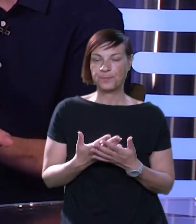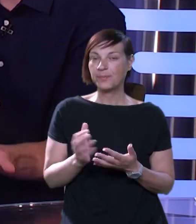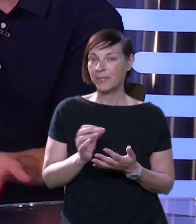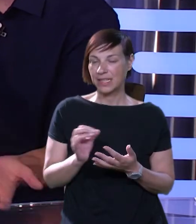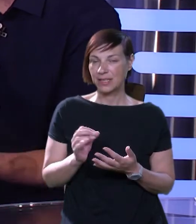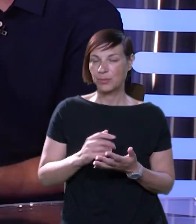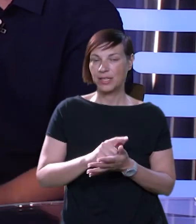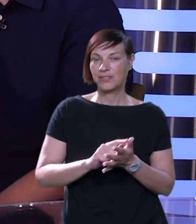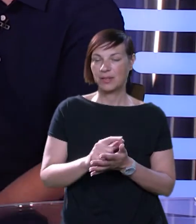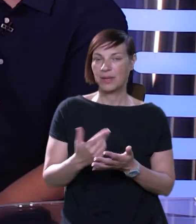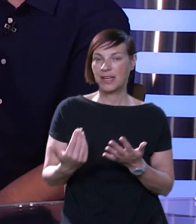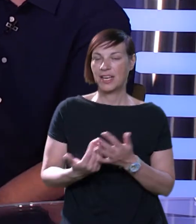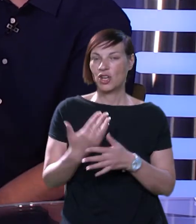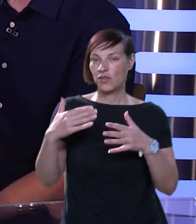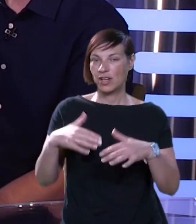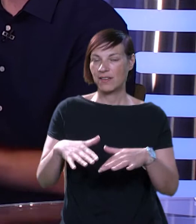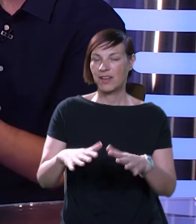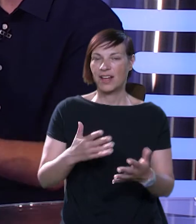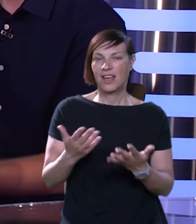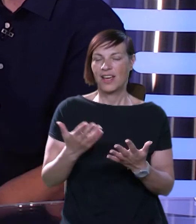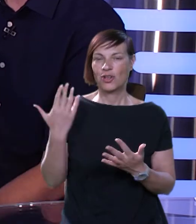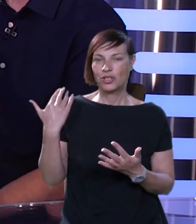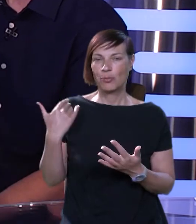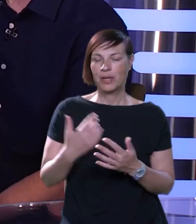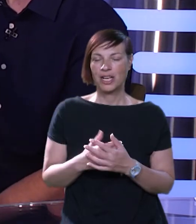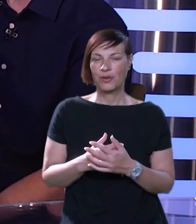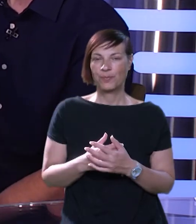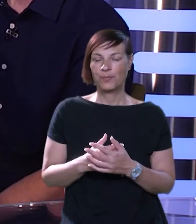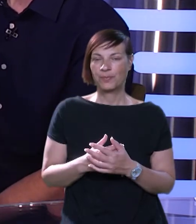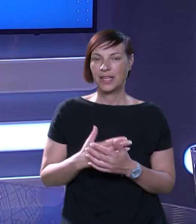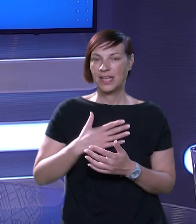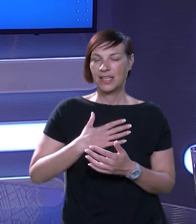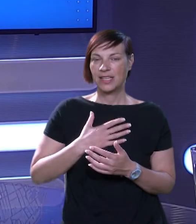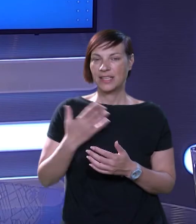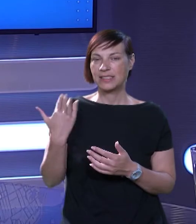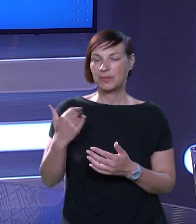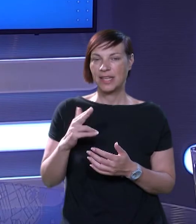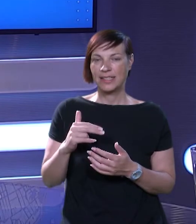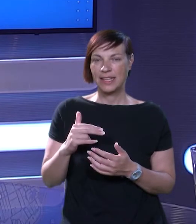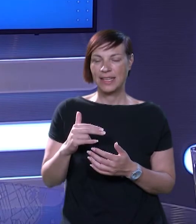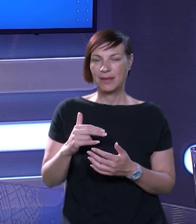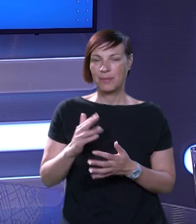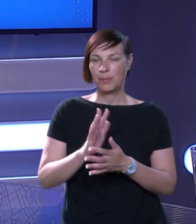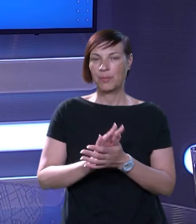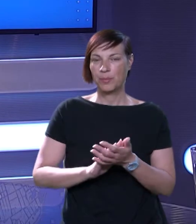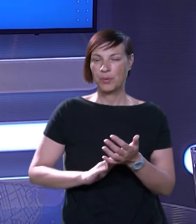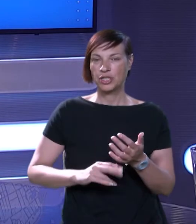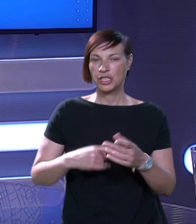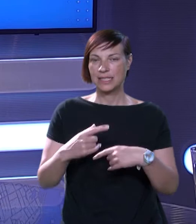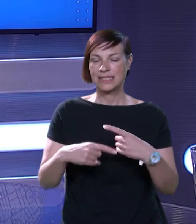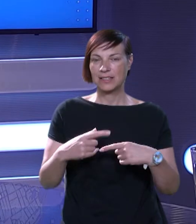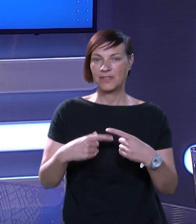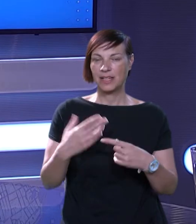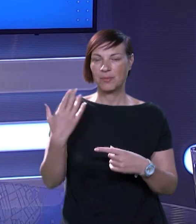nekih boljih vremena, novoga vala i nekih drugih. Kako je to bilo? Daj mi malo reci. Pa bilo je, ja sam taman imala, počela sa